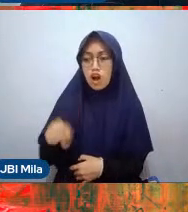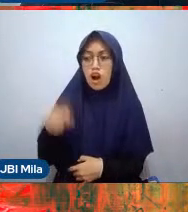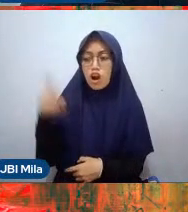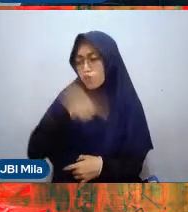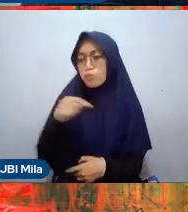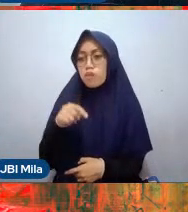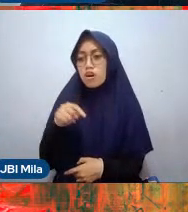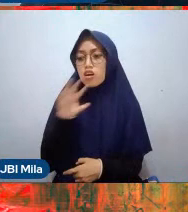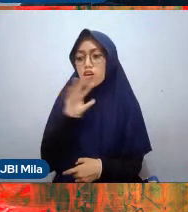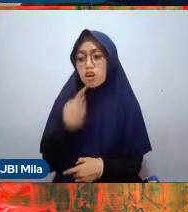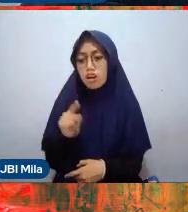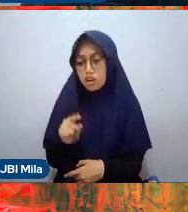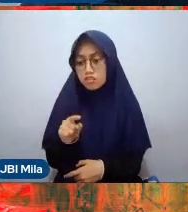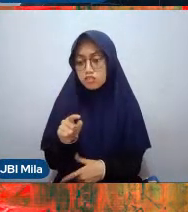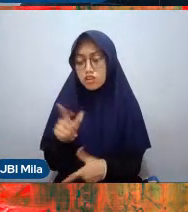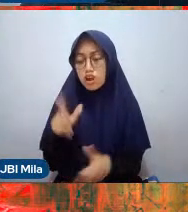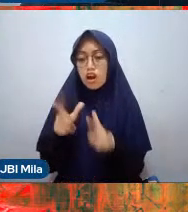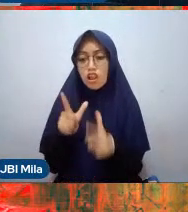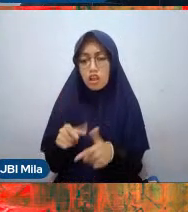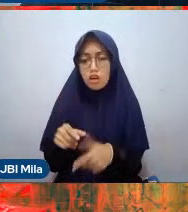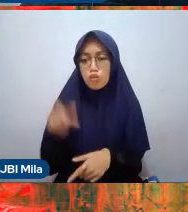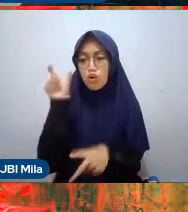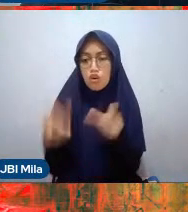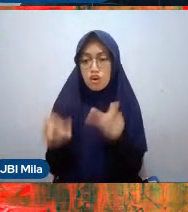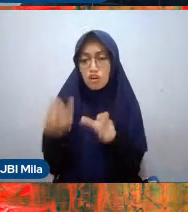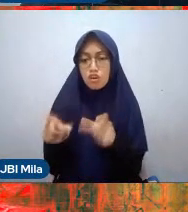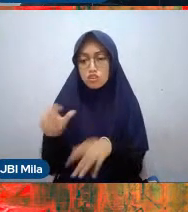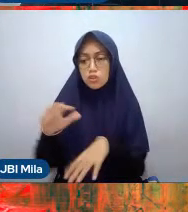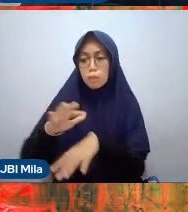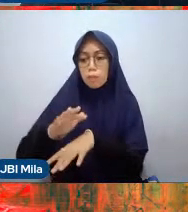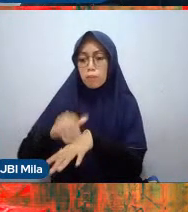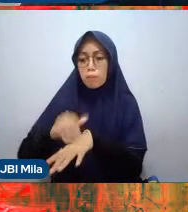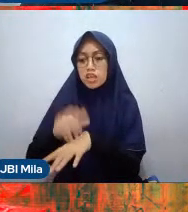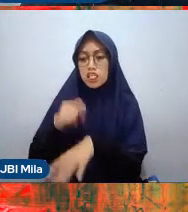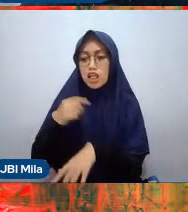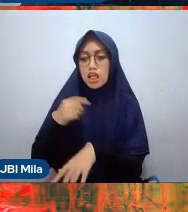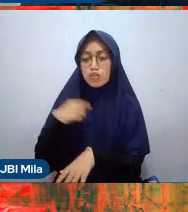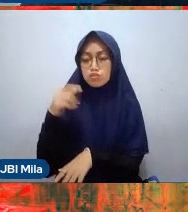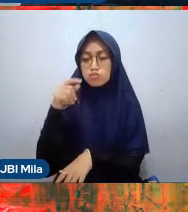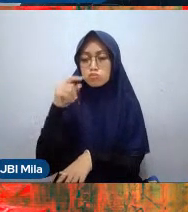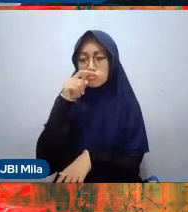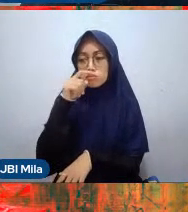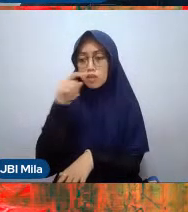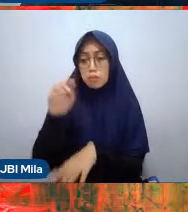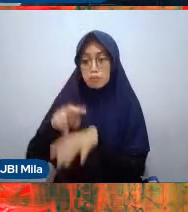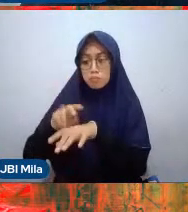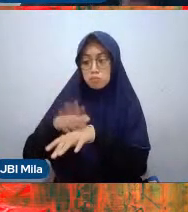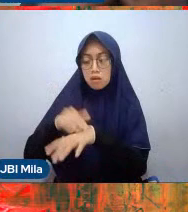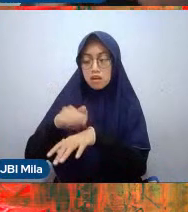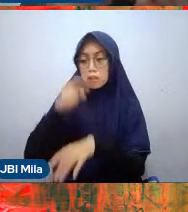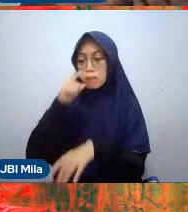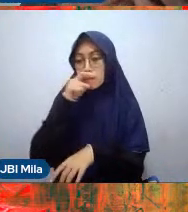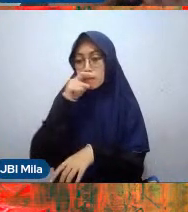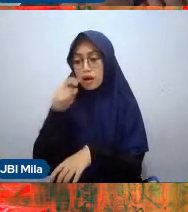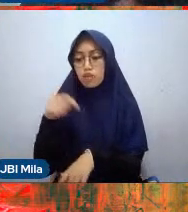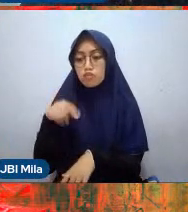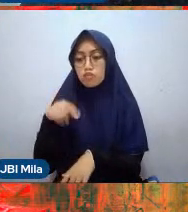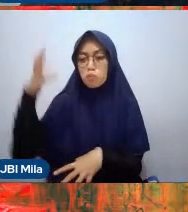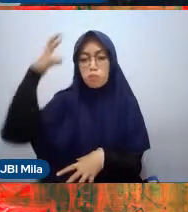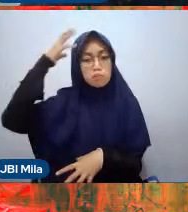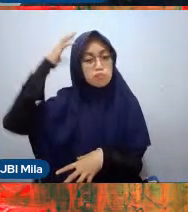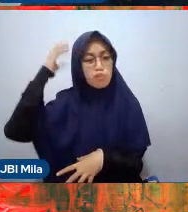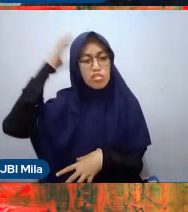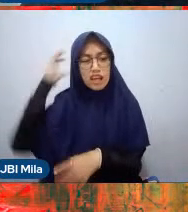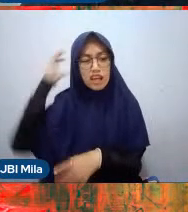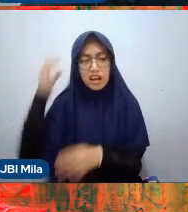ya kalau misalnya orang-orang manggil bapakku dengan botak. Oh, kamu marah. Kita accepting, kita terima. Oh,